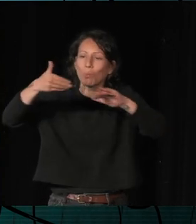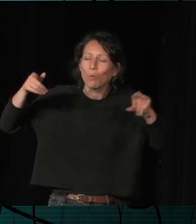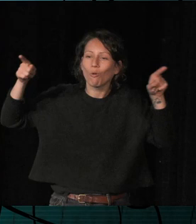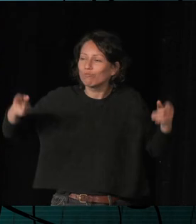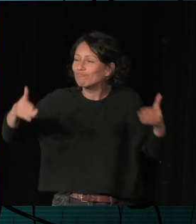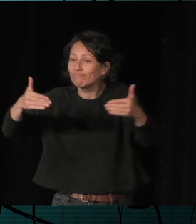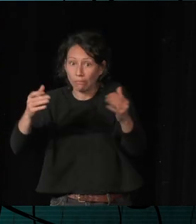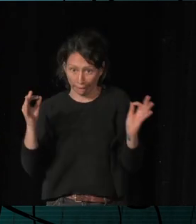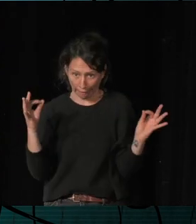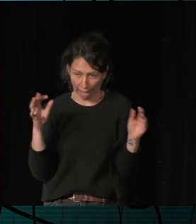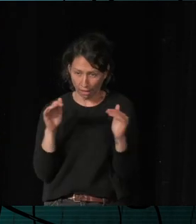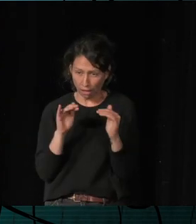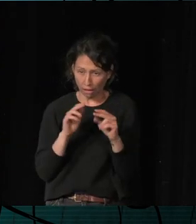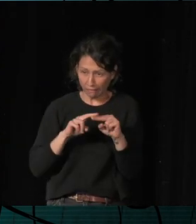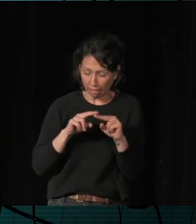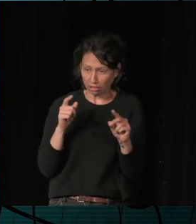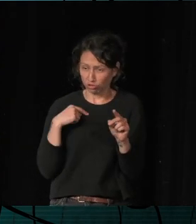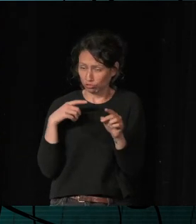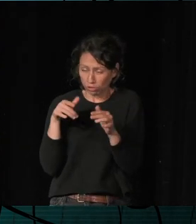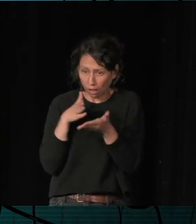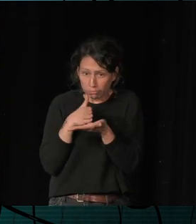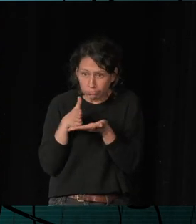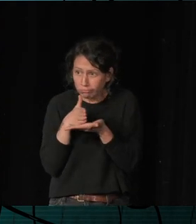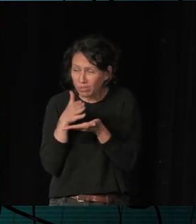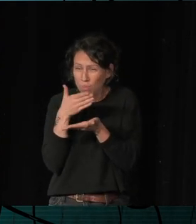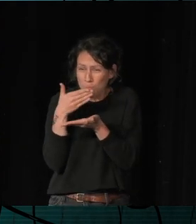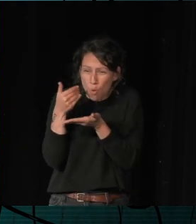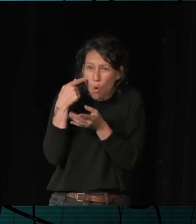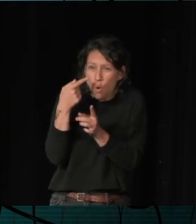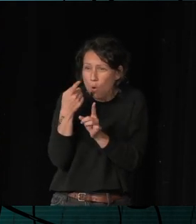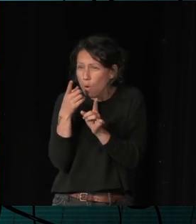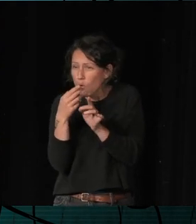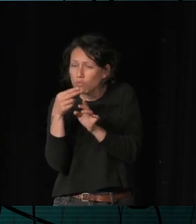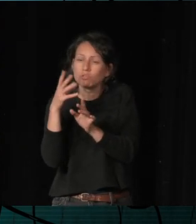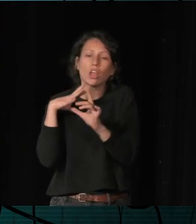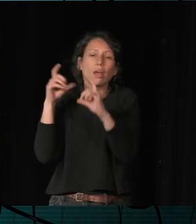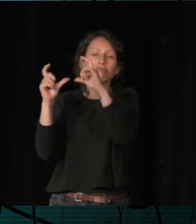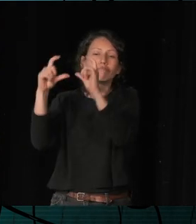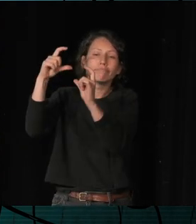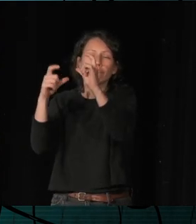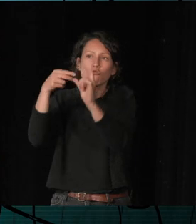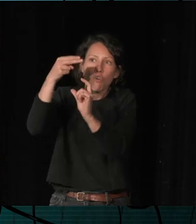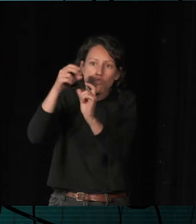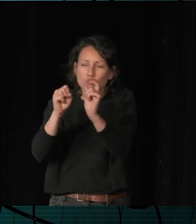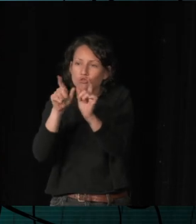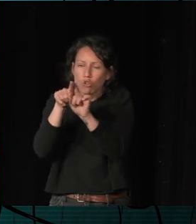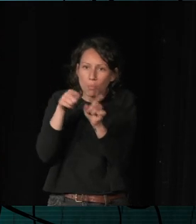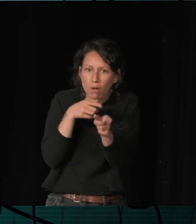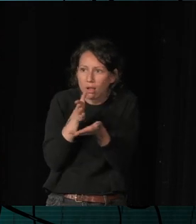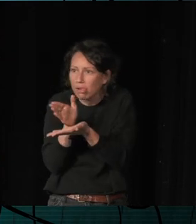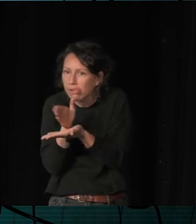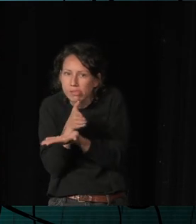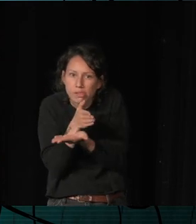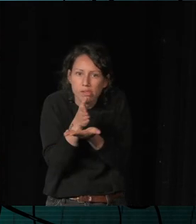laisse entendre qu'il faut plutôt aller vers le nord, le sud, l'est ou l'ouest. Alors je ne sais pas si c'est forcément ultra angoissant, mais ça crée quand même cette